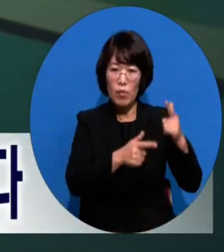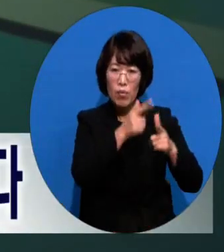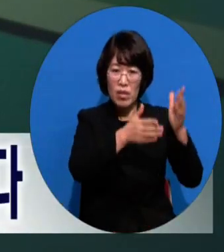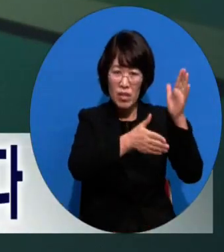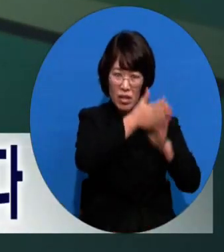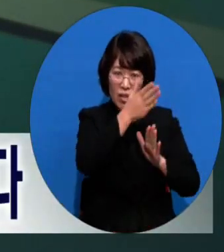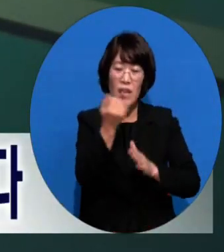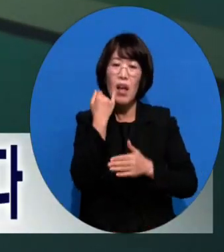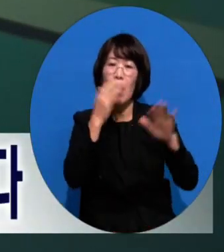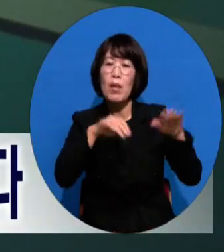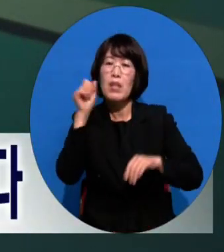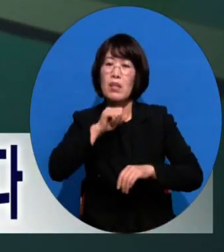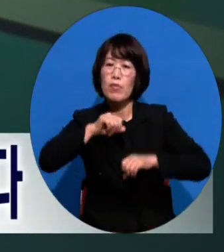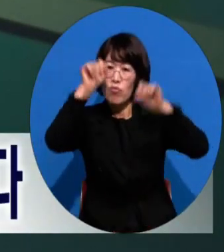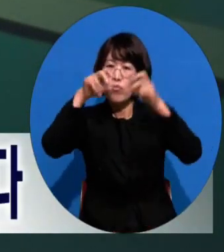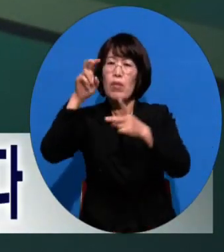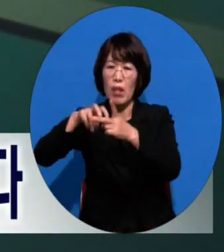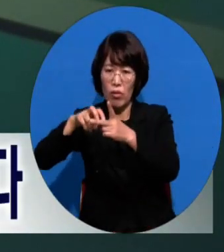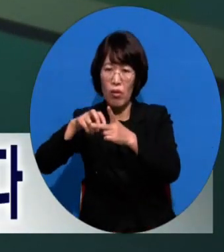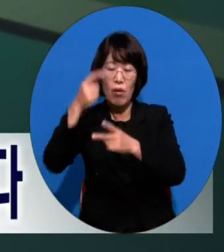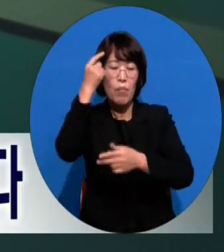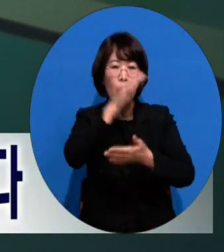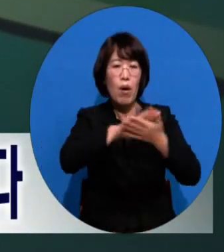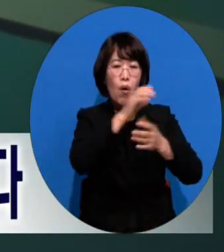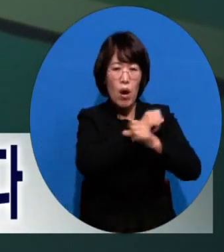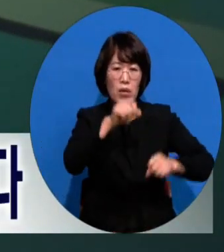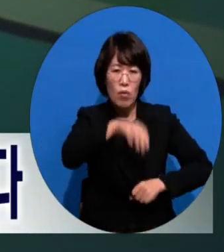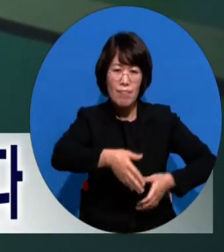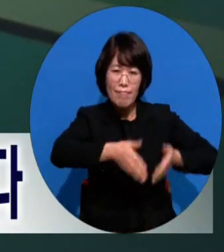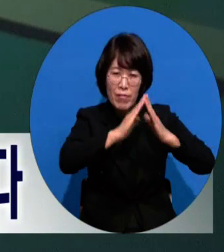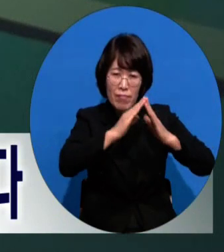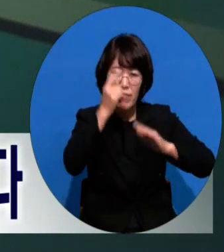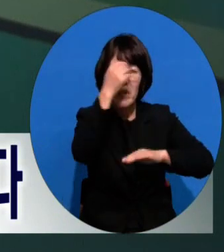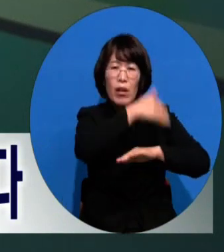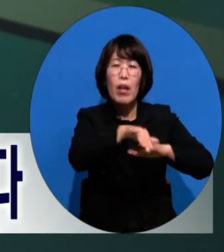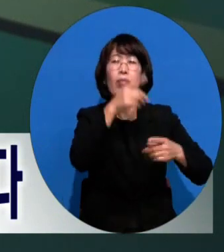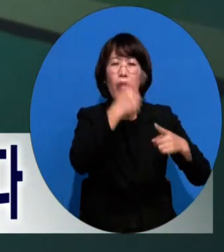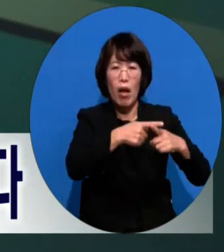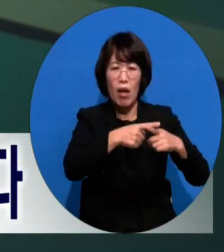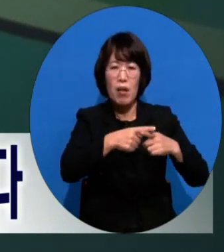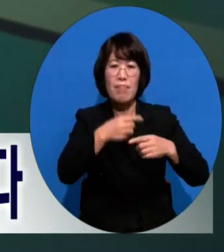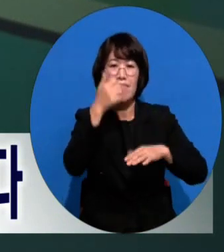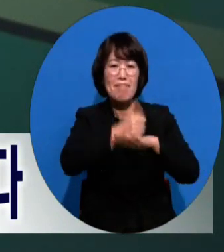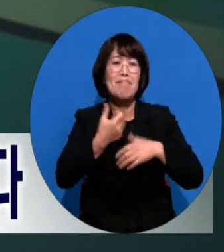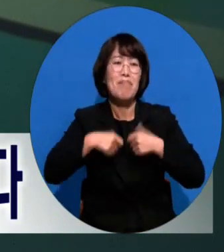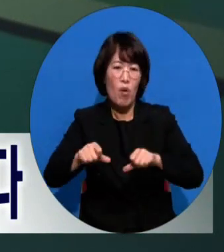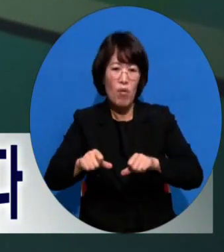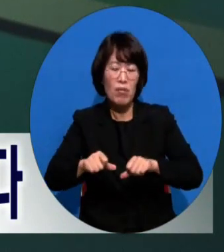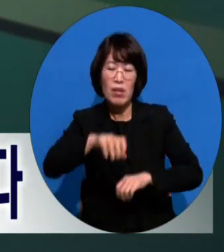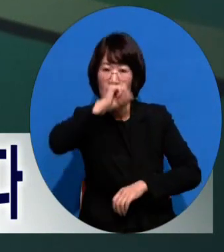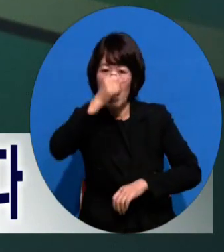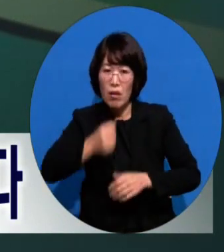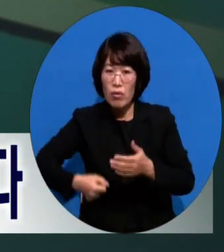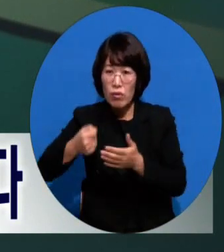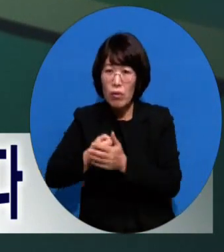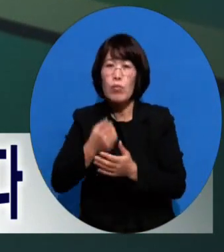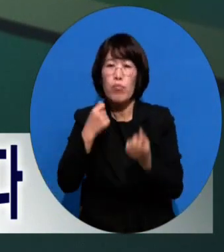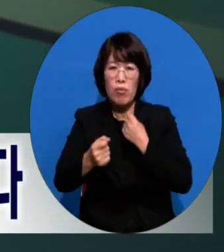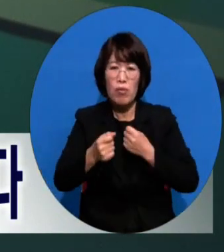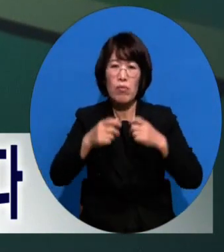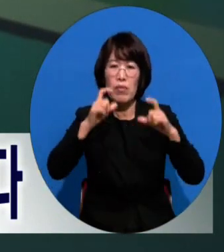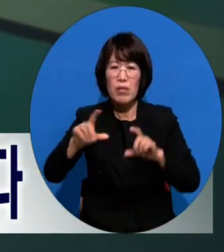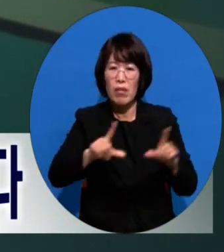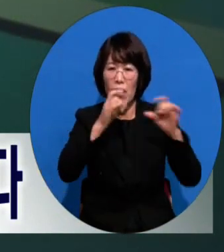목포시가 해양 레포츠 센터를 평화광장에 짓는 계획을 끝내 포기했습니다. 예산까지 확정하고도 주민 민원을